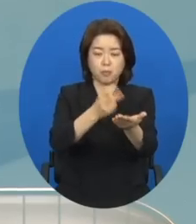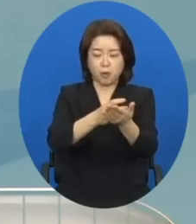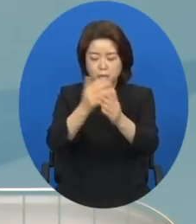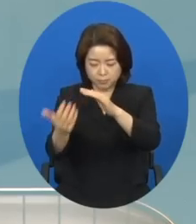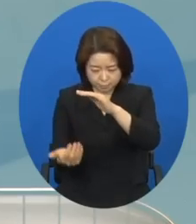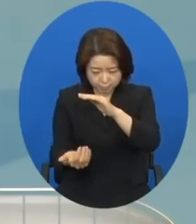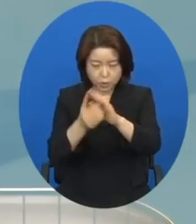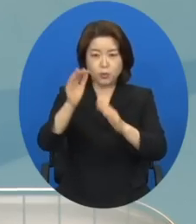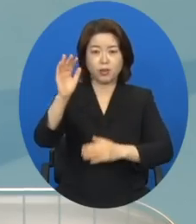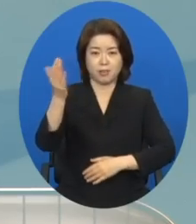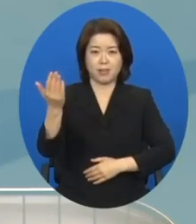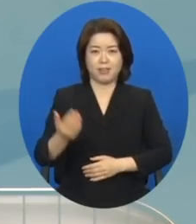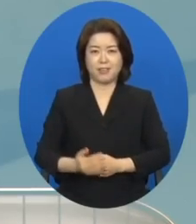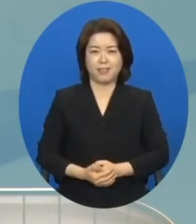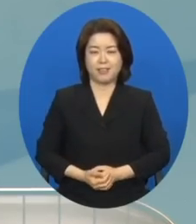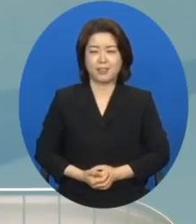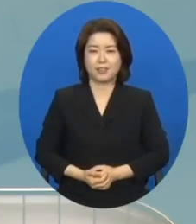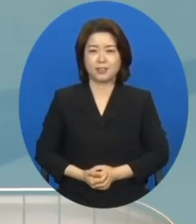성취하실 것입니다.